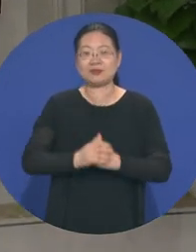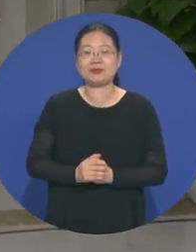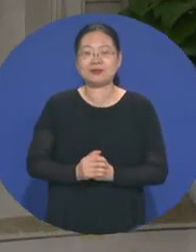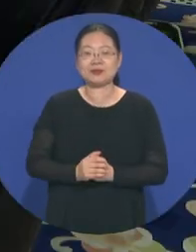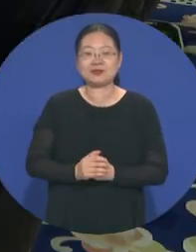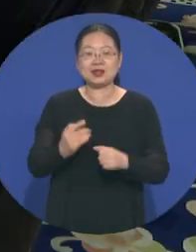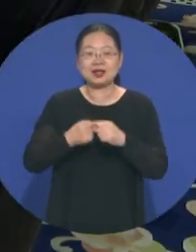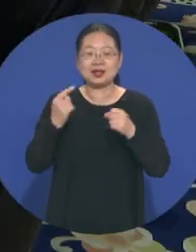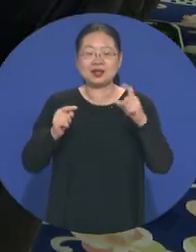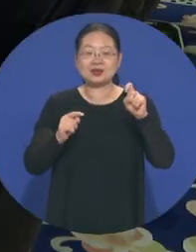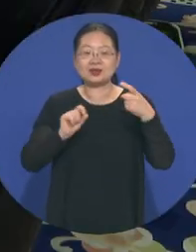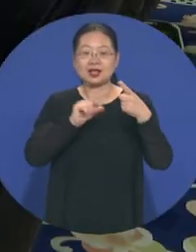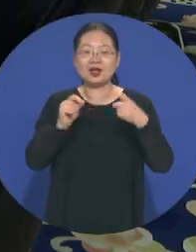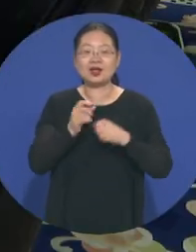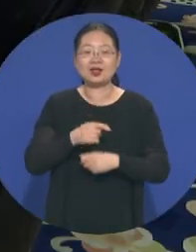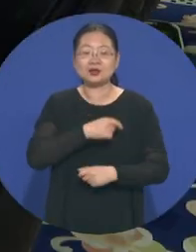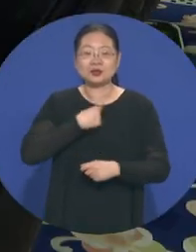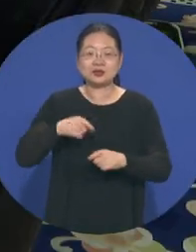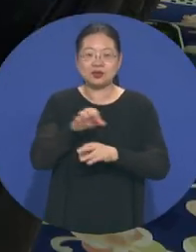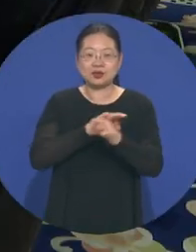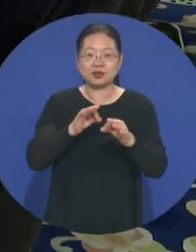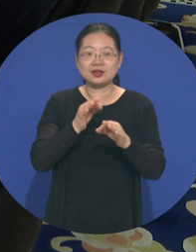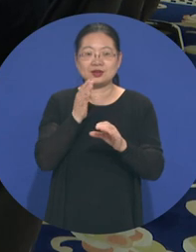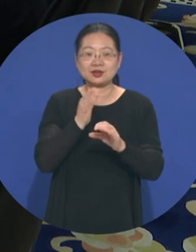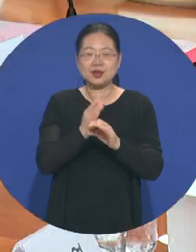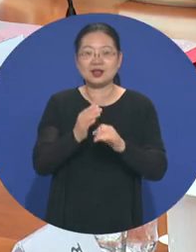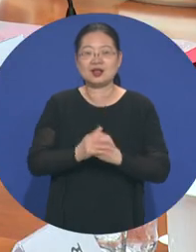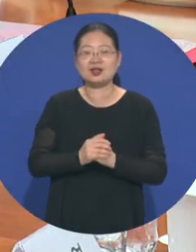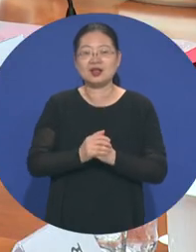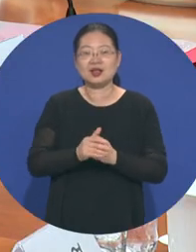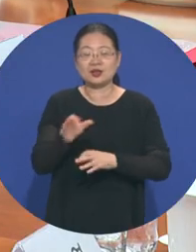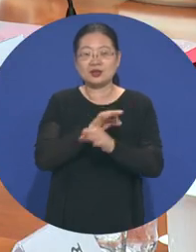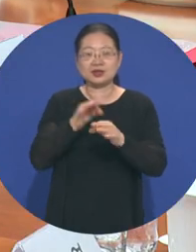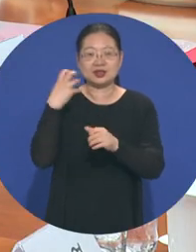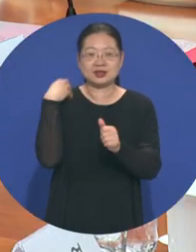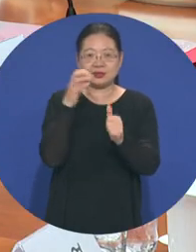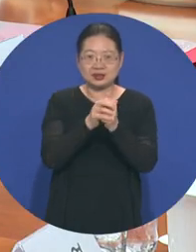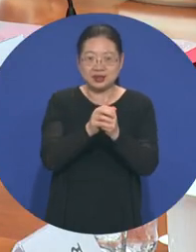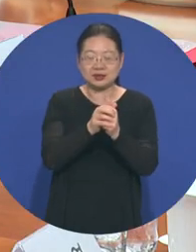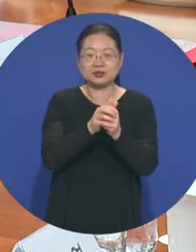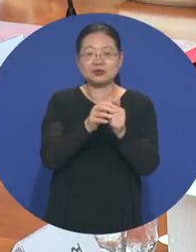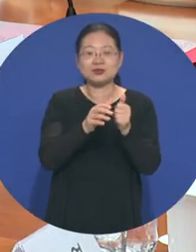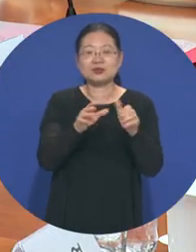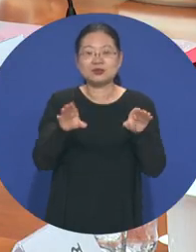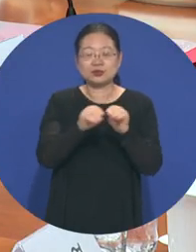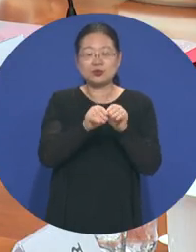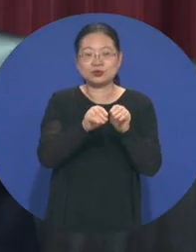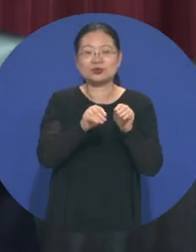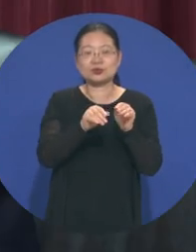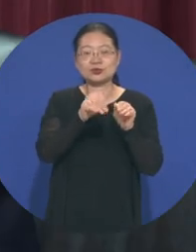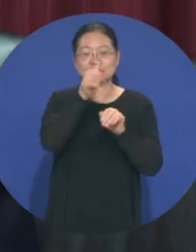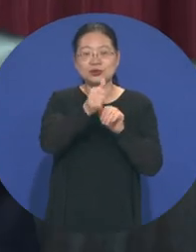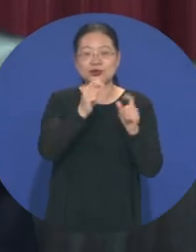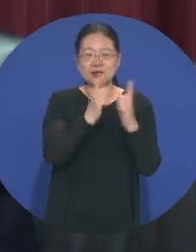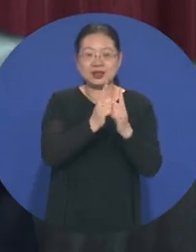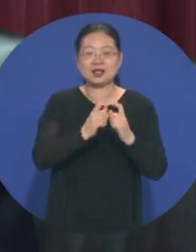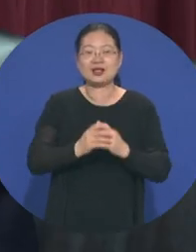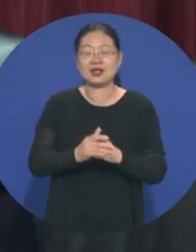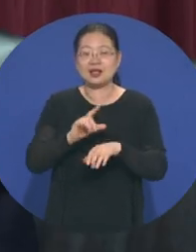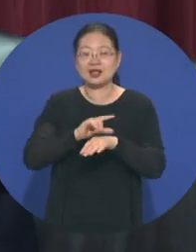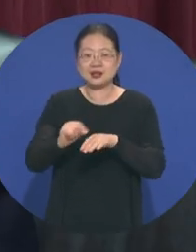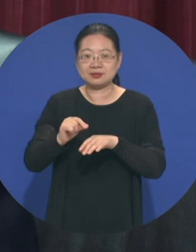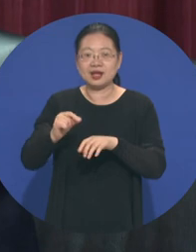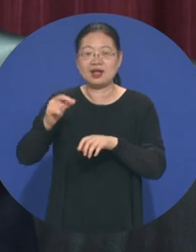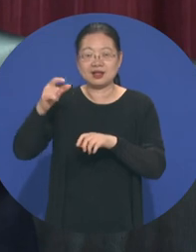만합니다. 지난해 11월 중국 경제 핵심인 허리펑 경제담당 부총리를 만나 지방정부 간 교류 협력 강화에